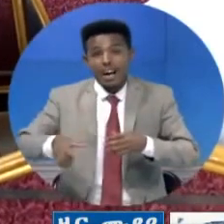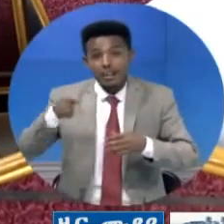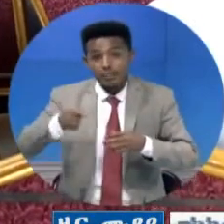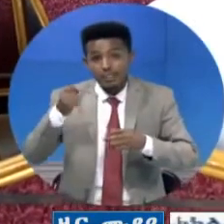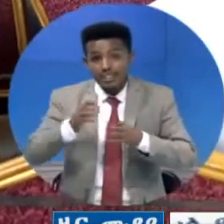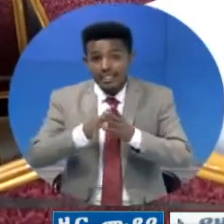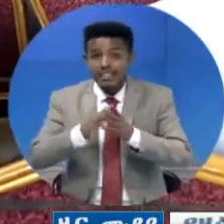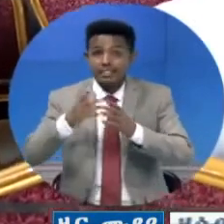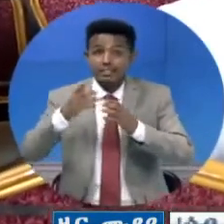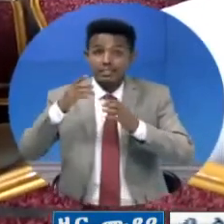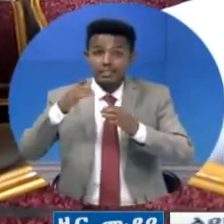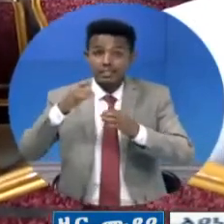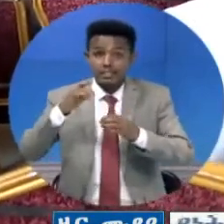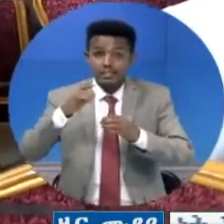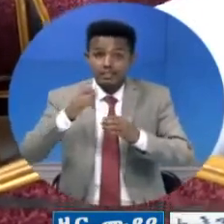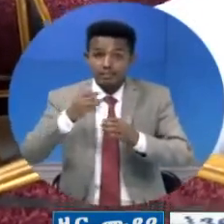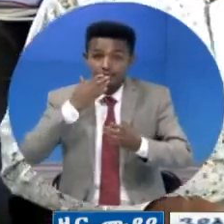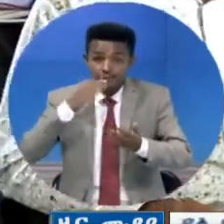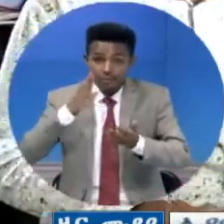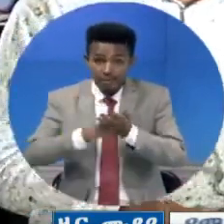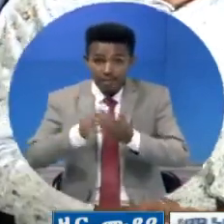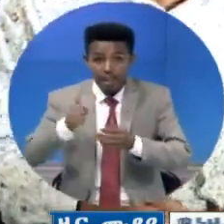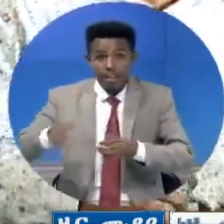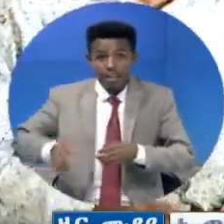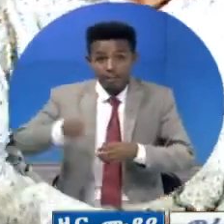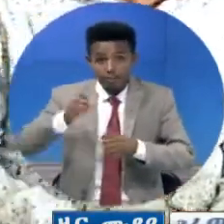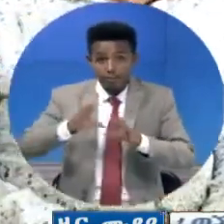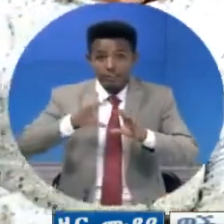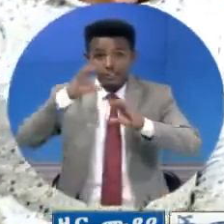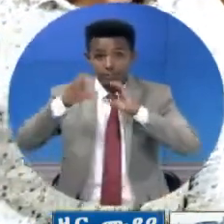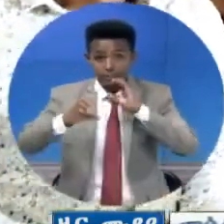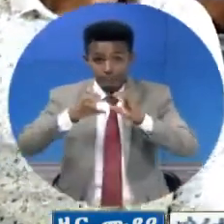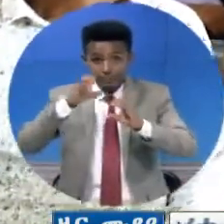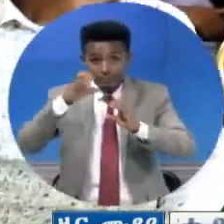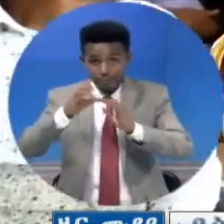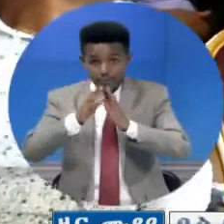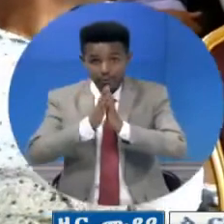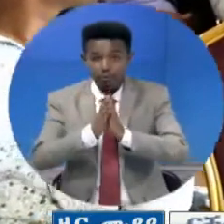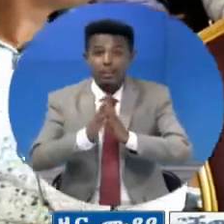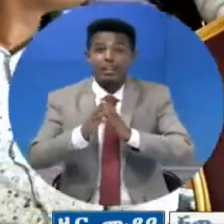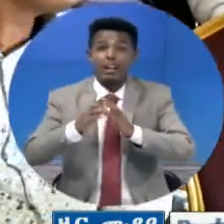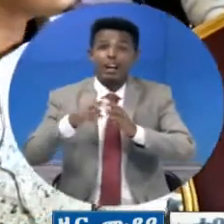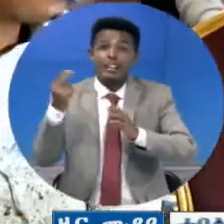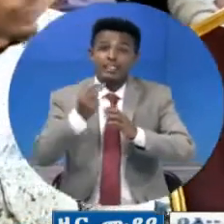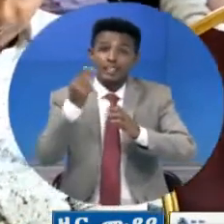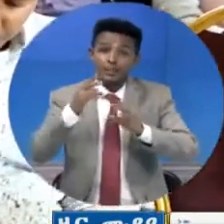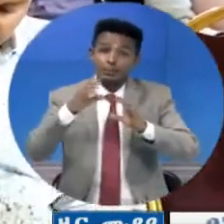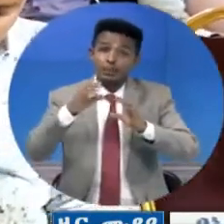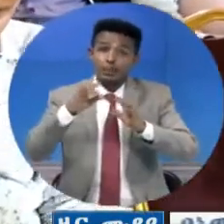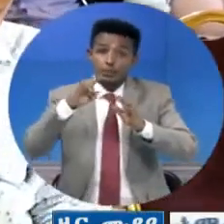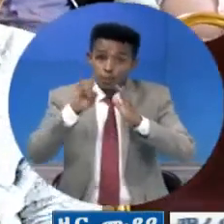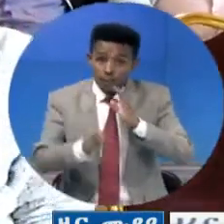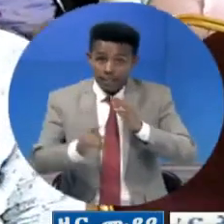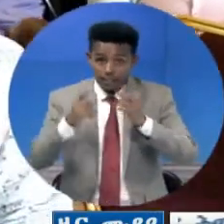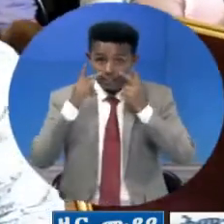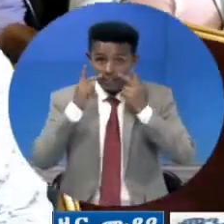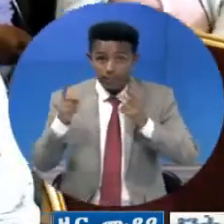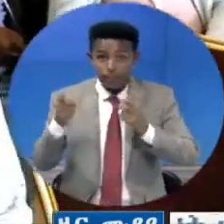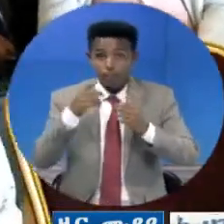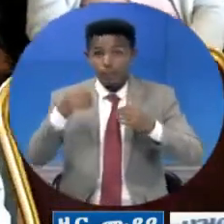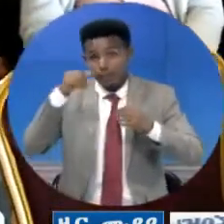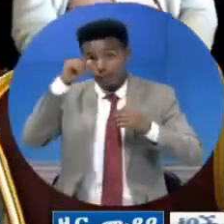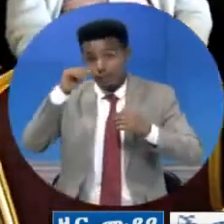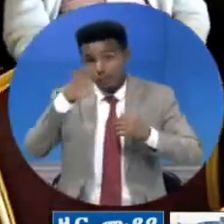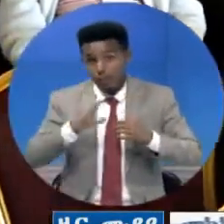ሰብል ተባዮችን ለማጥፋት በስፋት በጥቅም ላይ የሚውሉ ኬሚካሎች 98% ያህሉ በአጠቃቀም ወቅት ጉድለት የሚታይባቸው በመሆኑ በሰው በእንስሳትና